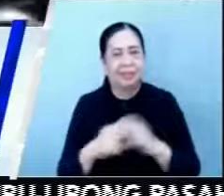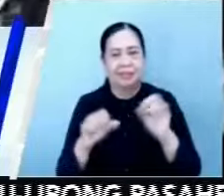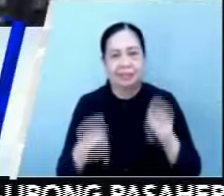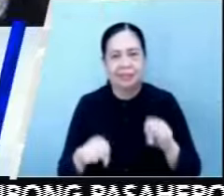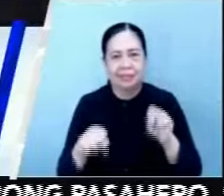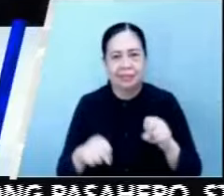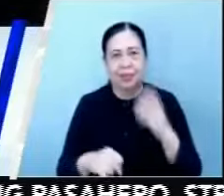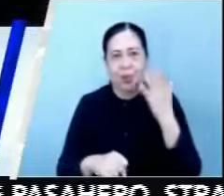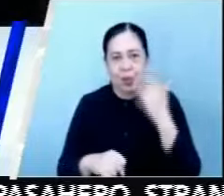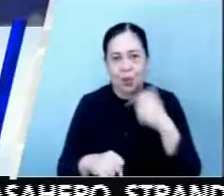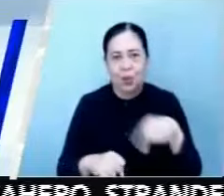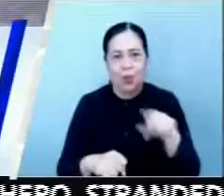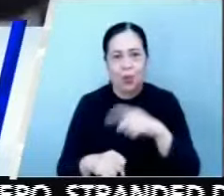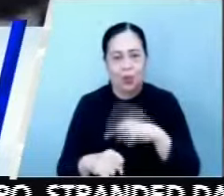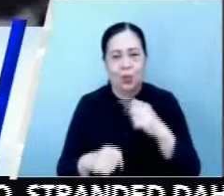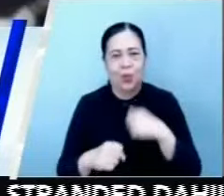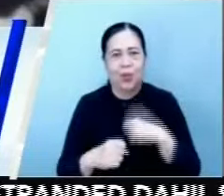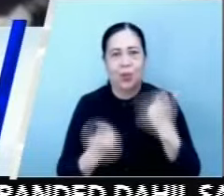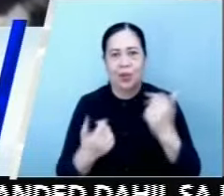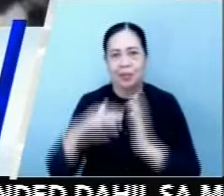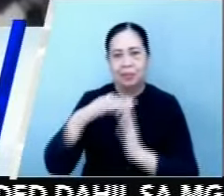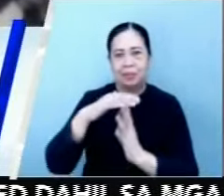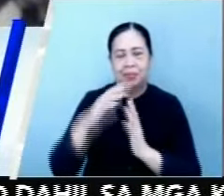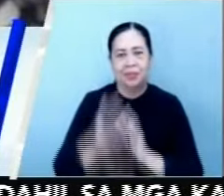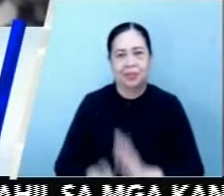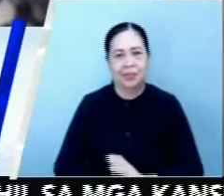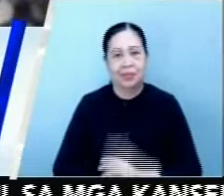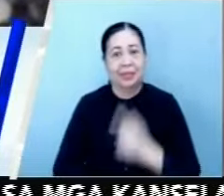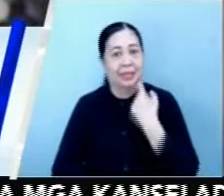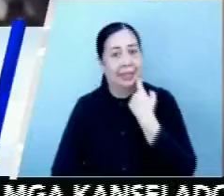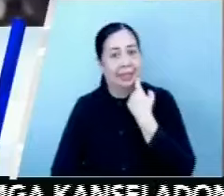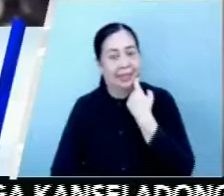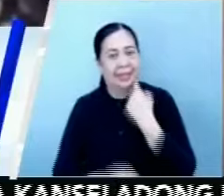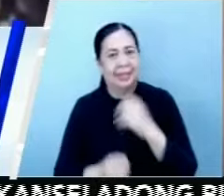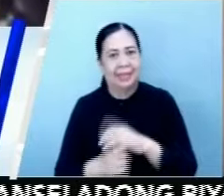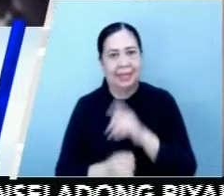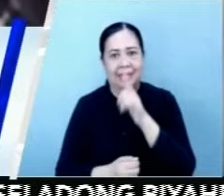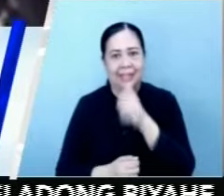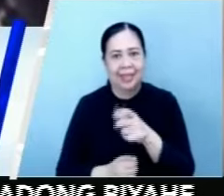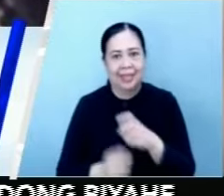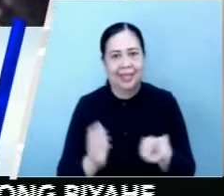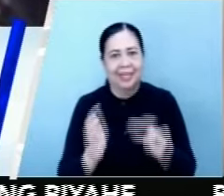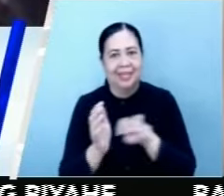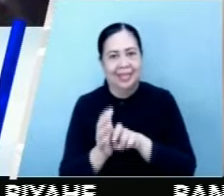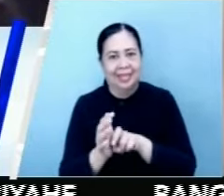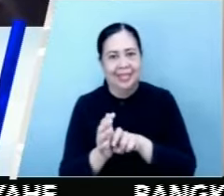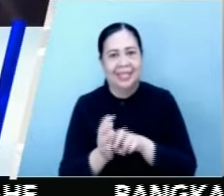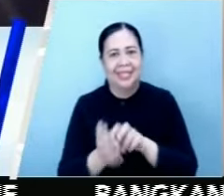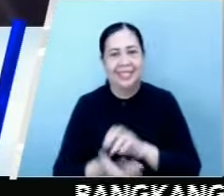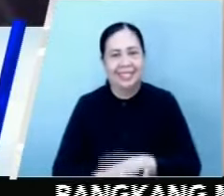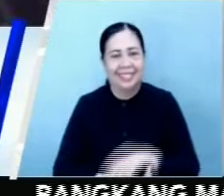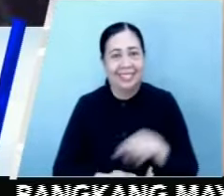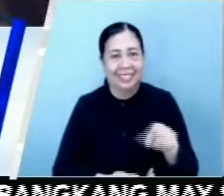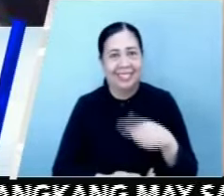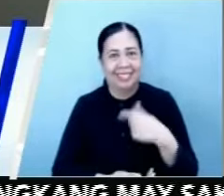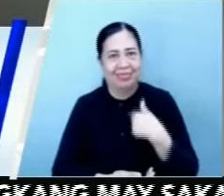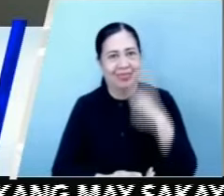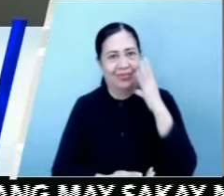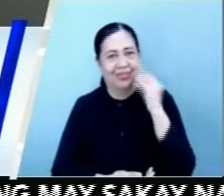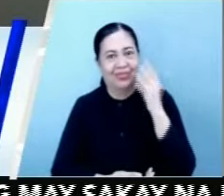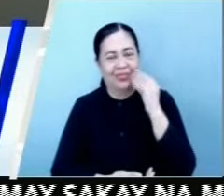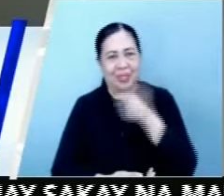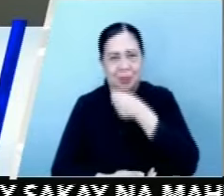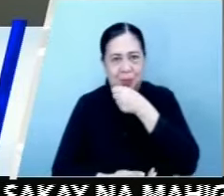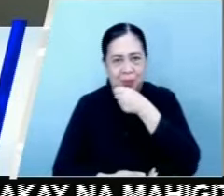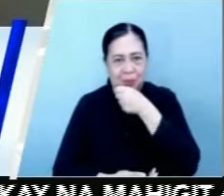kanya mga parokyano. Kamakailan lang, swerteng na ibook ng inyong lingkod si Kuya Driver. Hindi ko